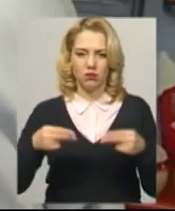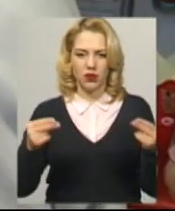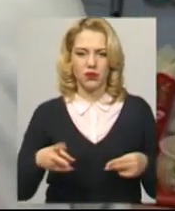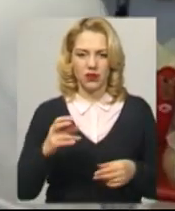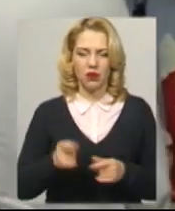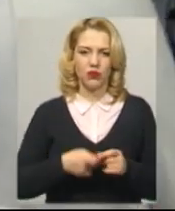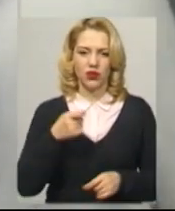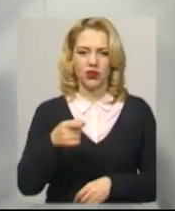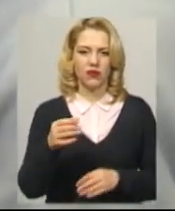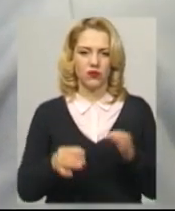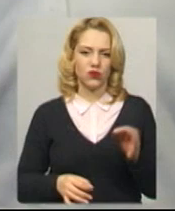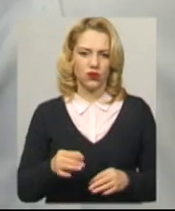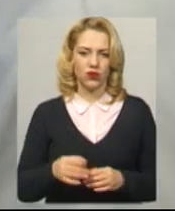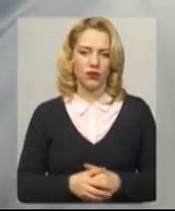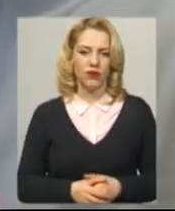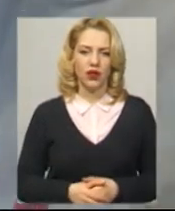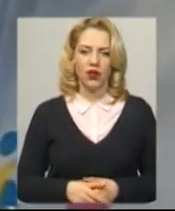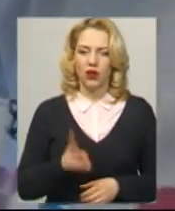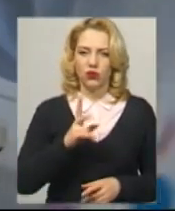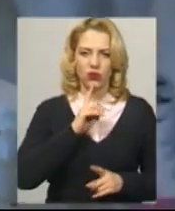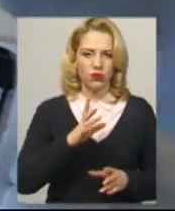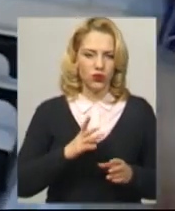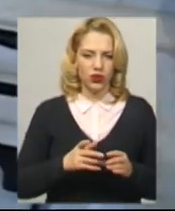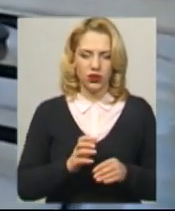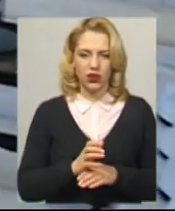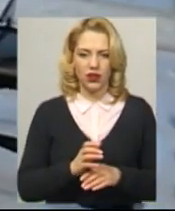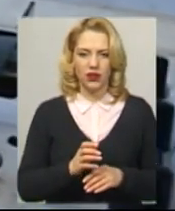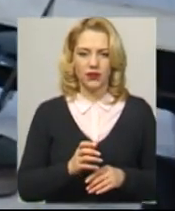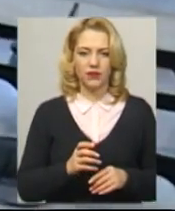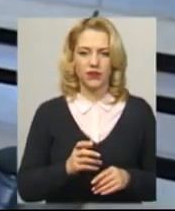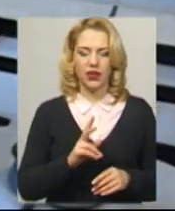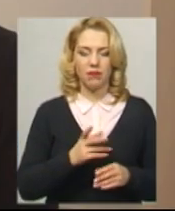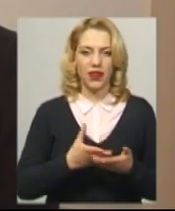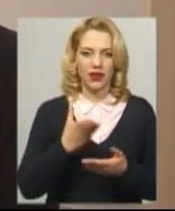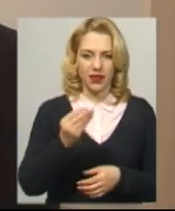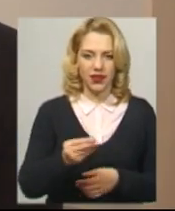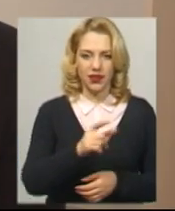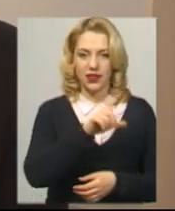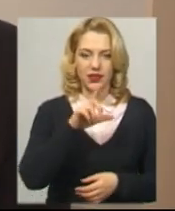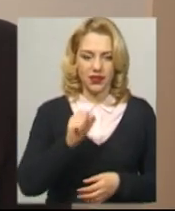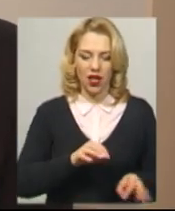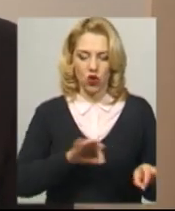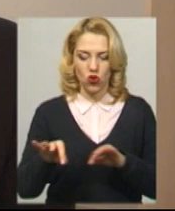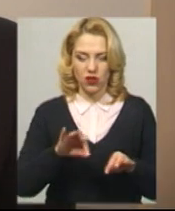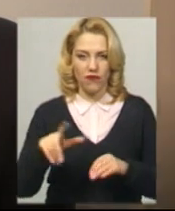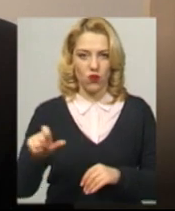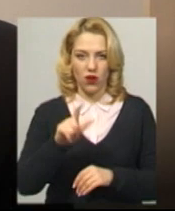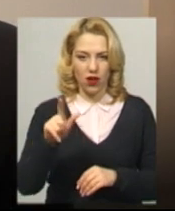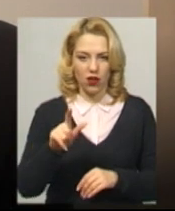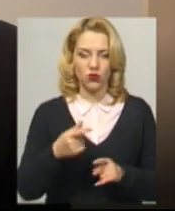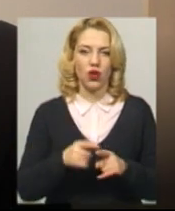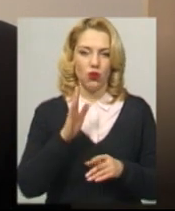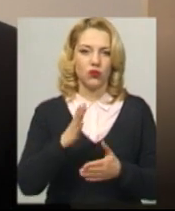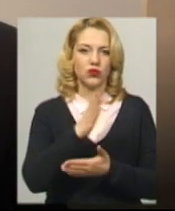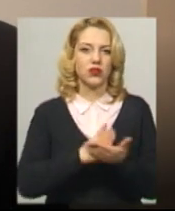суду. Абонентам, які не сплачуватимуть за доставку газу, можна розірвати угоду на користування паливом. В основному ці люди, в яких